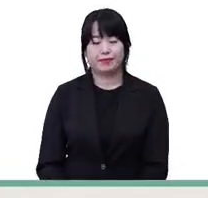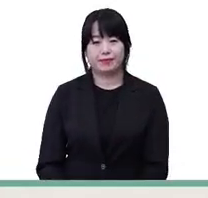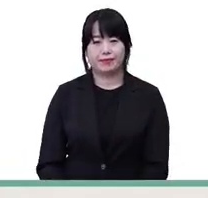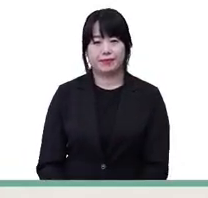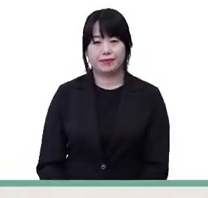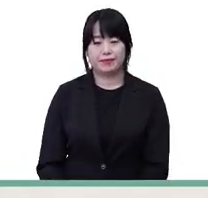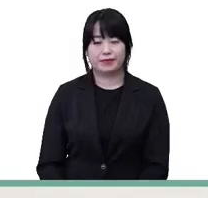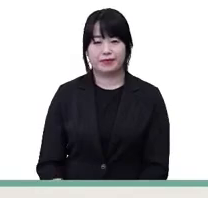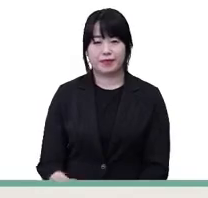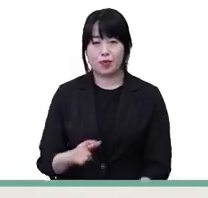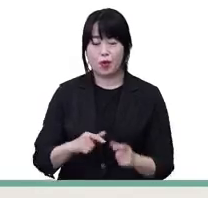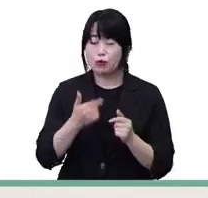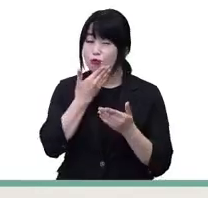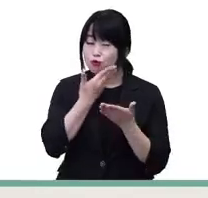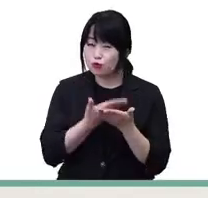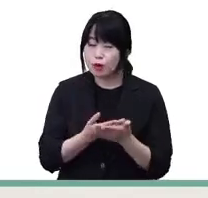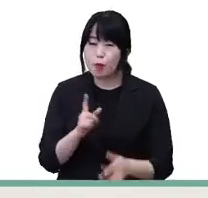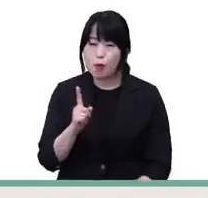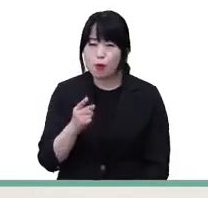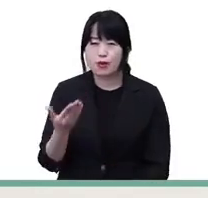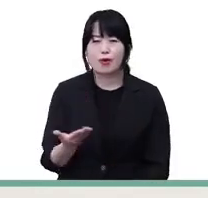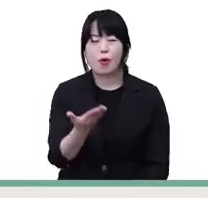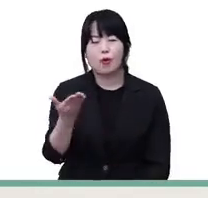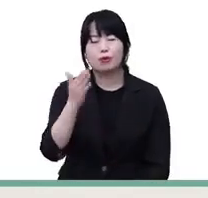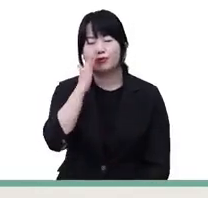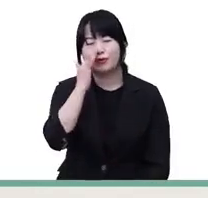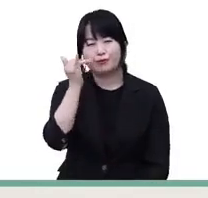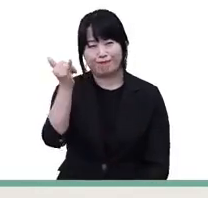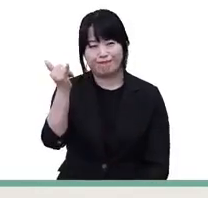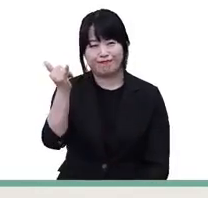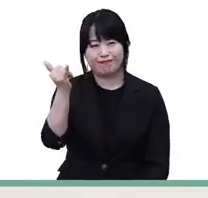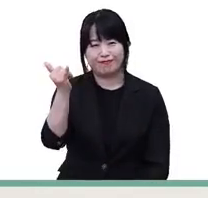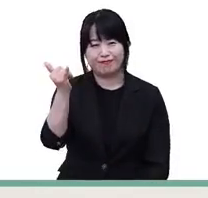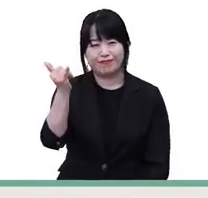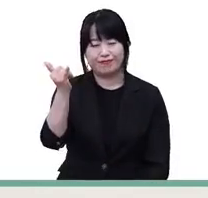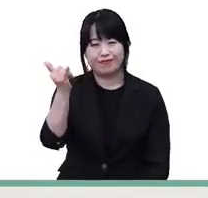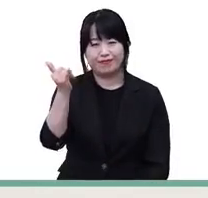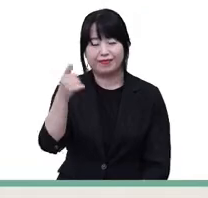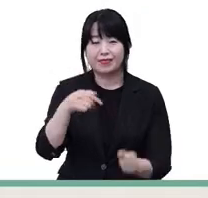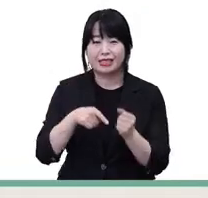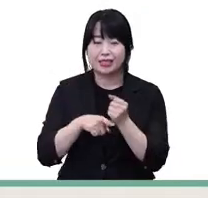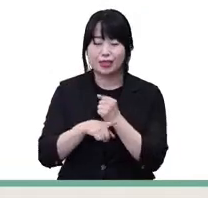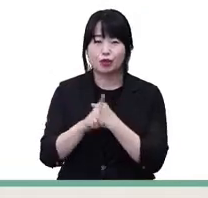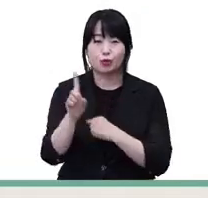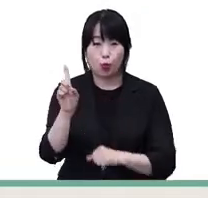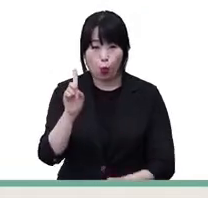거는 여러분 부모입니다. 이런 이제 말씀을 드리는 이유는요.